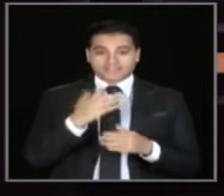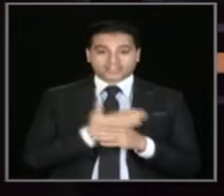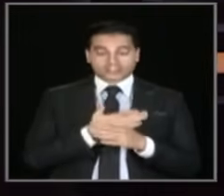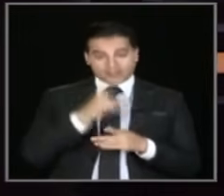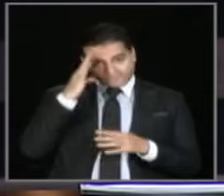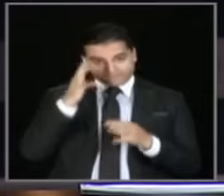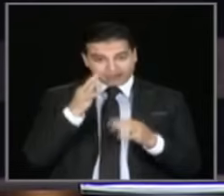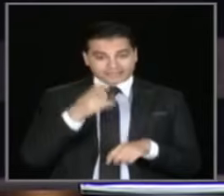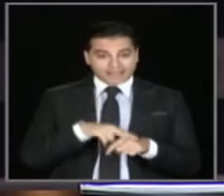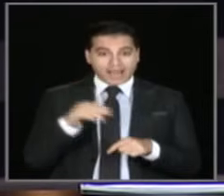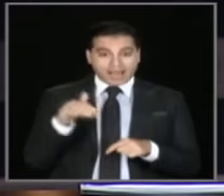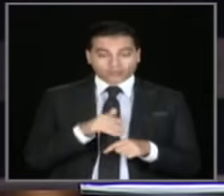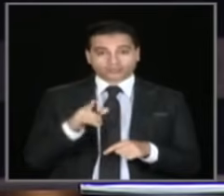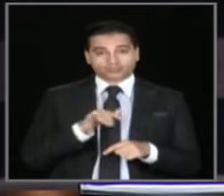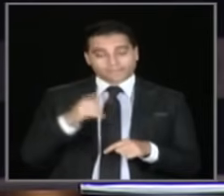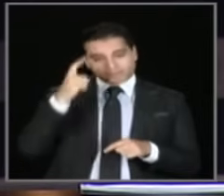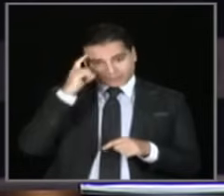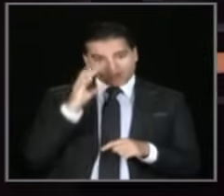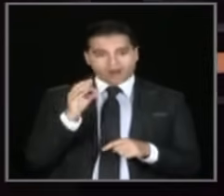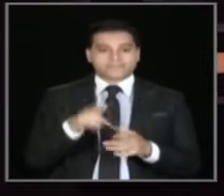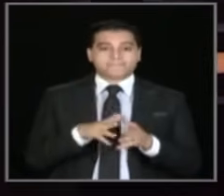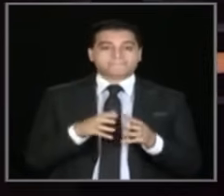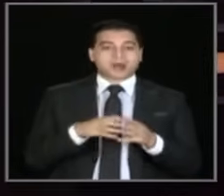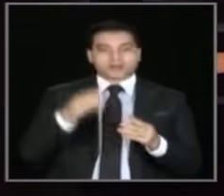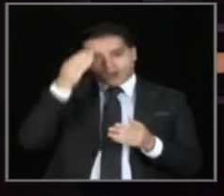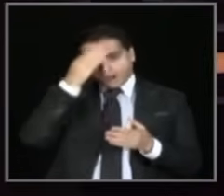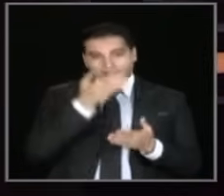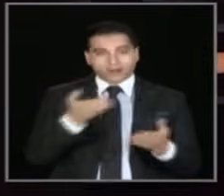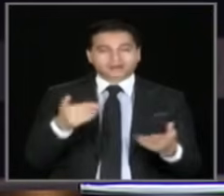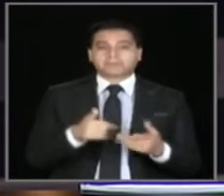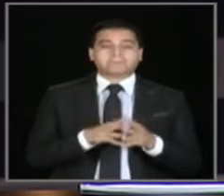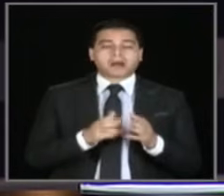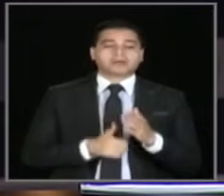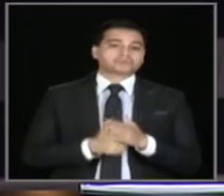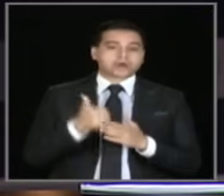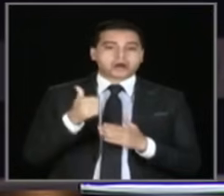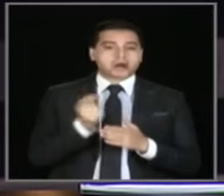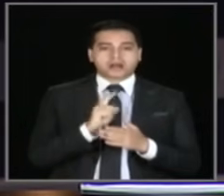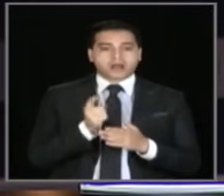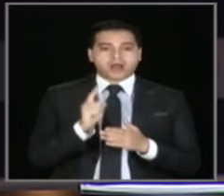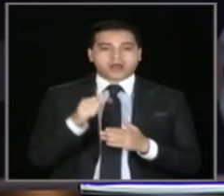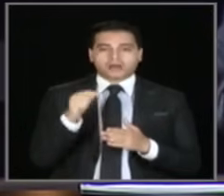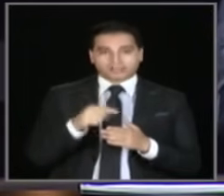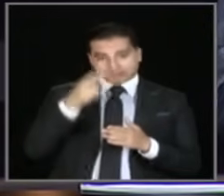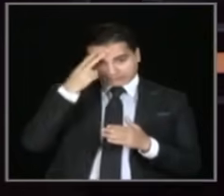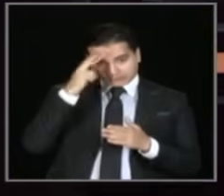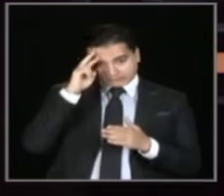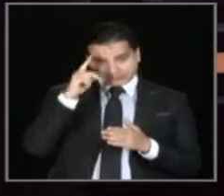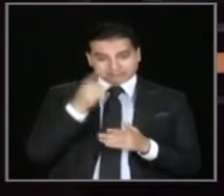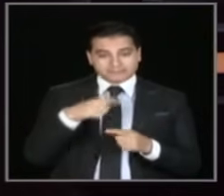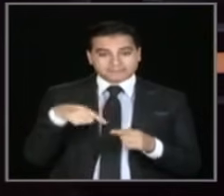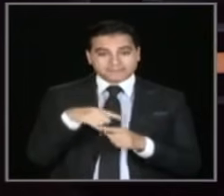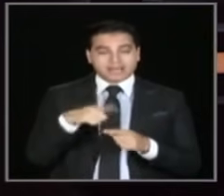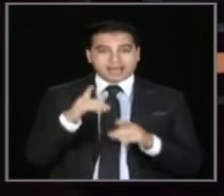فكرتي تشاركي تاني تبقي عارفه يعني ايه العباقره. ايوه العباقره مش يعني فركه قدام التلفزيون، لا حاجه تانيه.